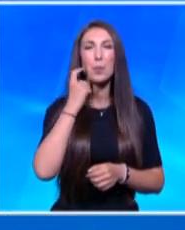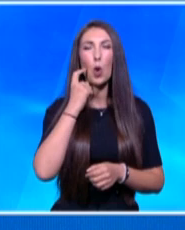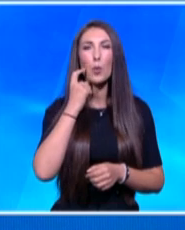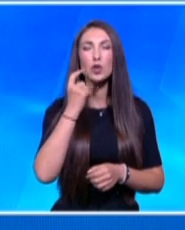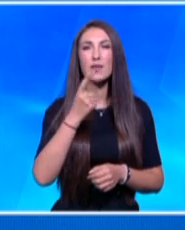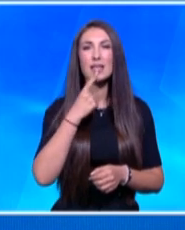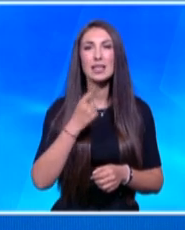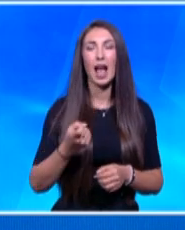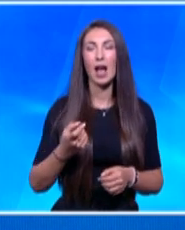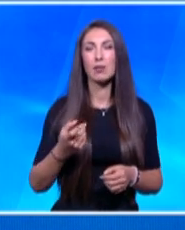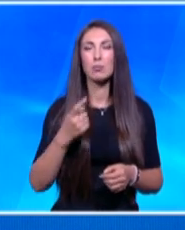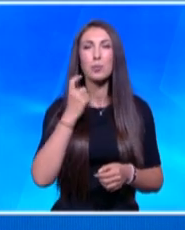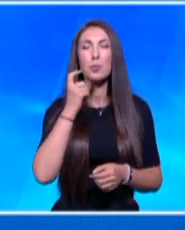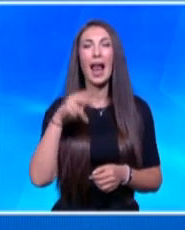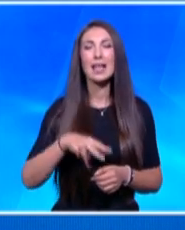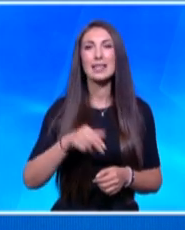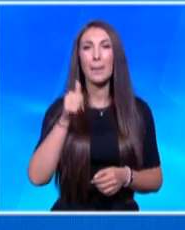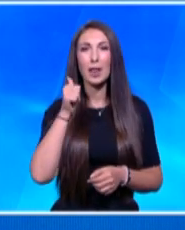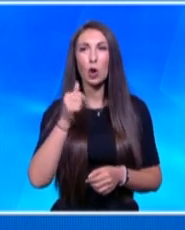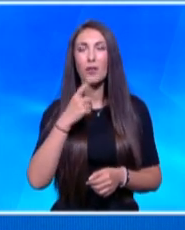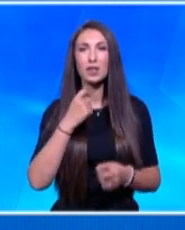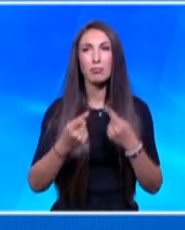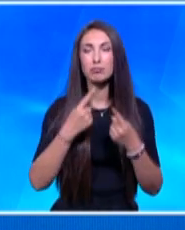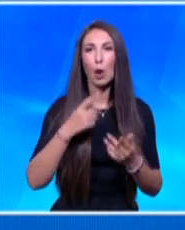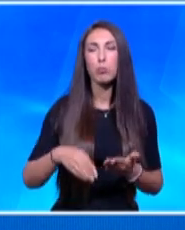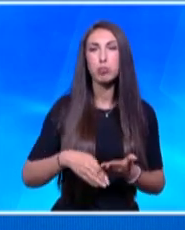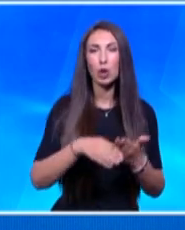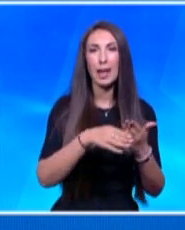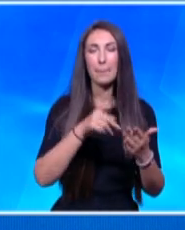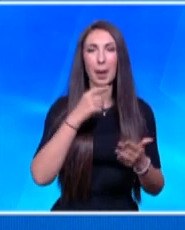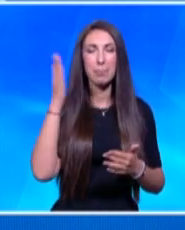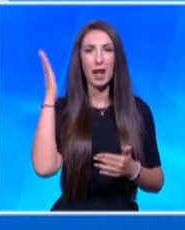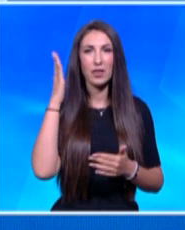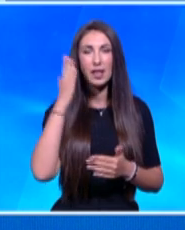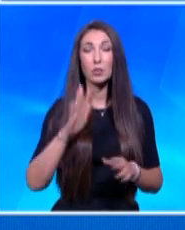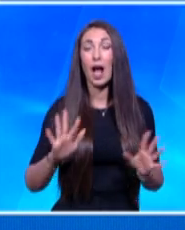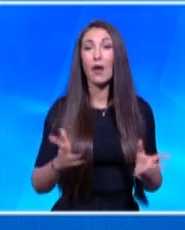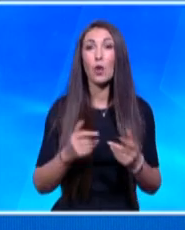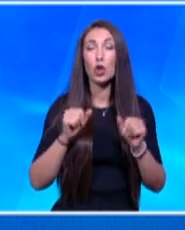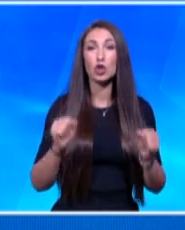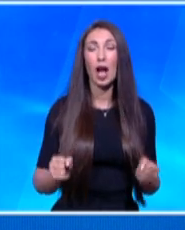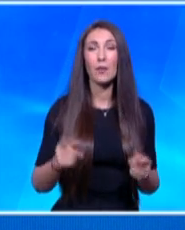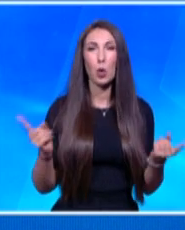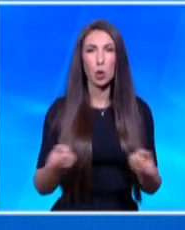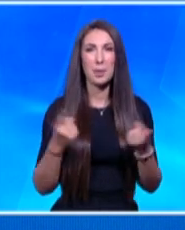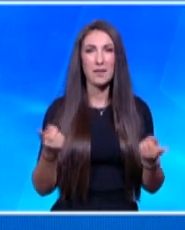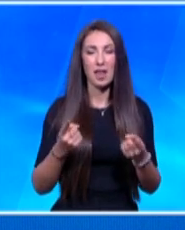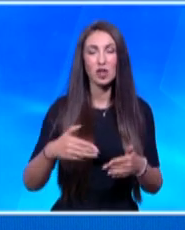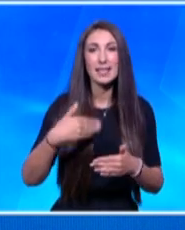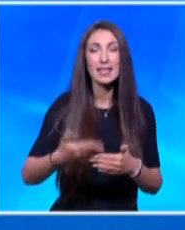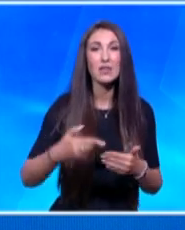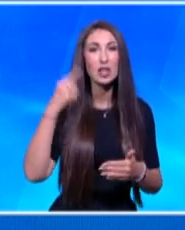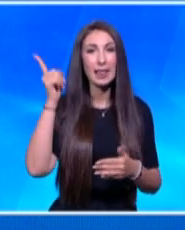Борисов за ролята на покойния Алексей Петров при осигуряването на подкрепа за правителството. Какво да очакваме от управляващите в следващите дни